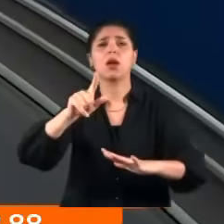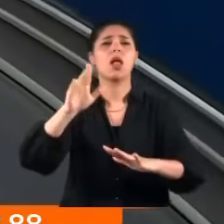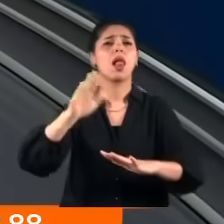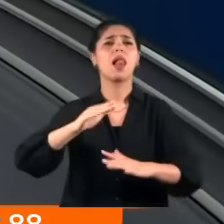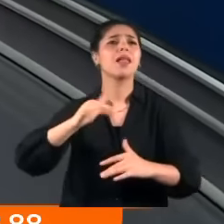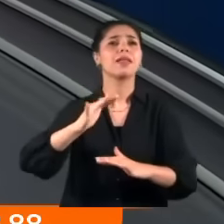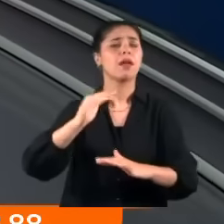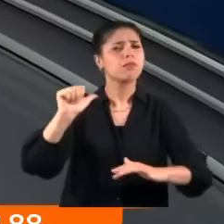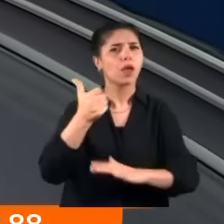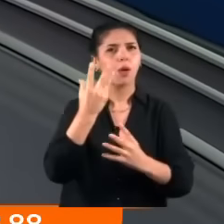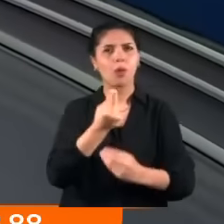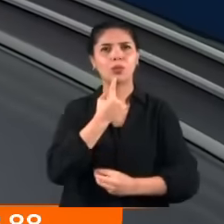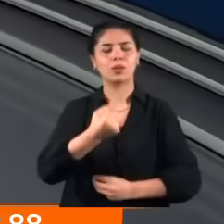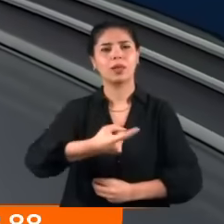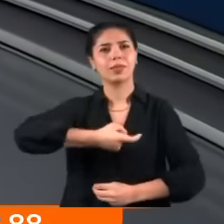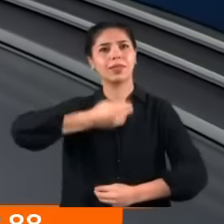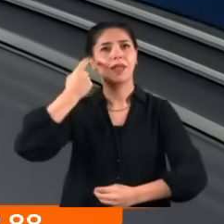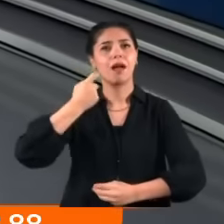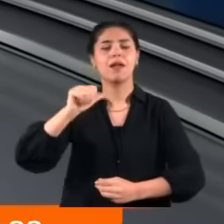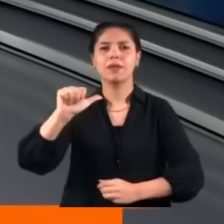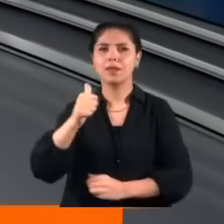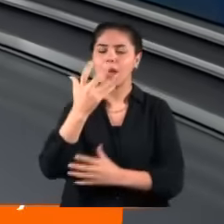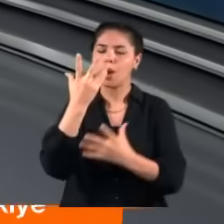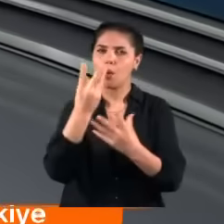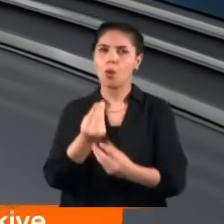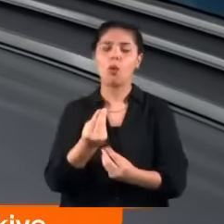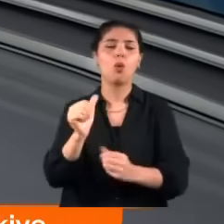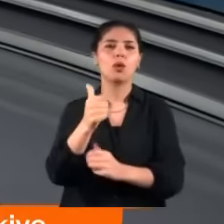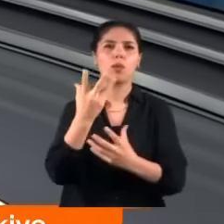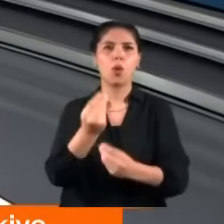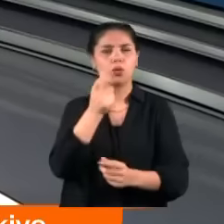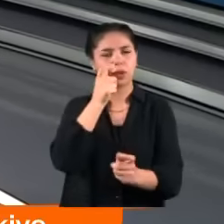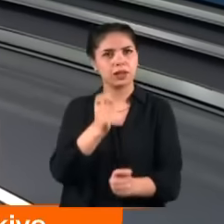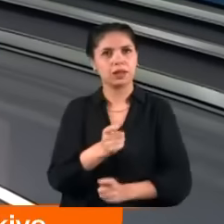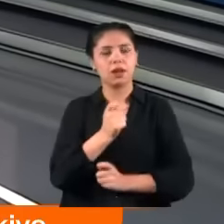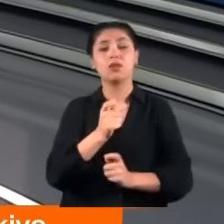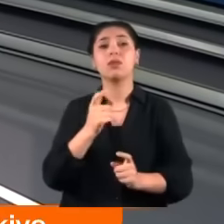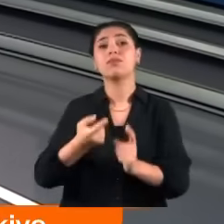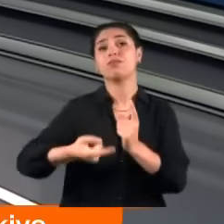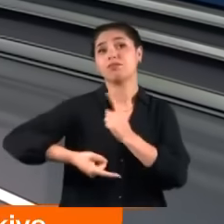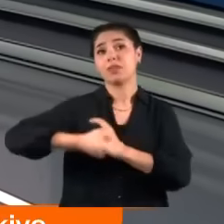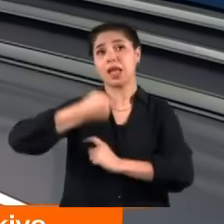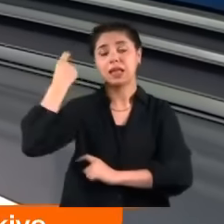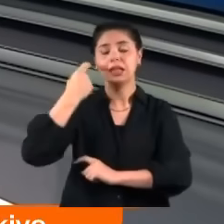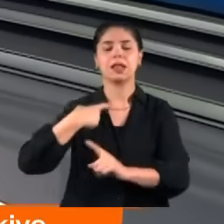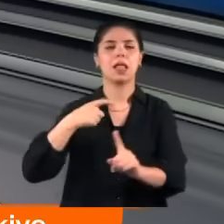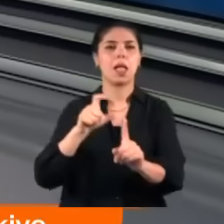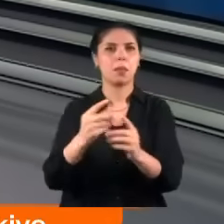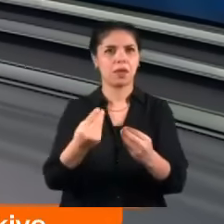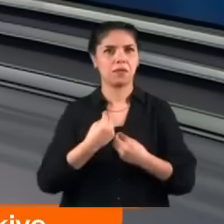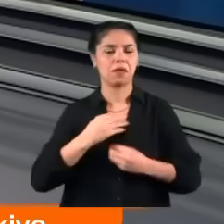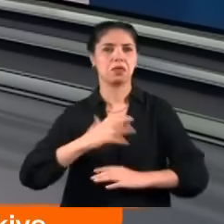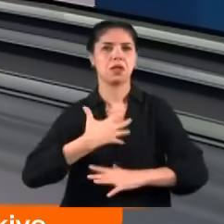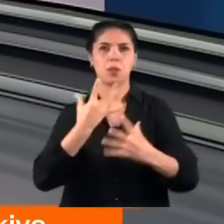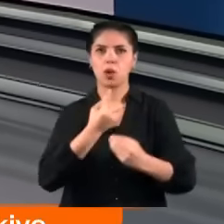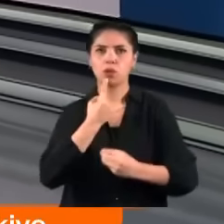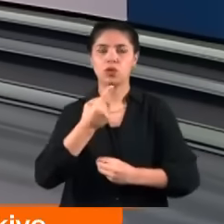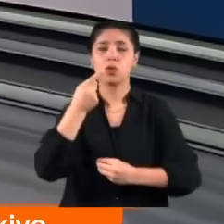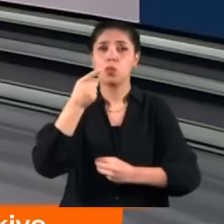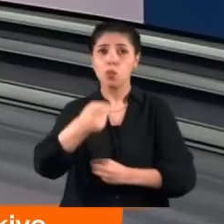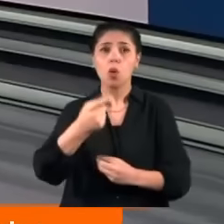eser olmadığını vurguladı ve tarihi değerlerin önemine dikkat çekti. Ecdadın emanetine sahip çıkacağız. Üstüne basa basa